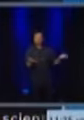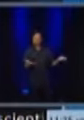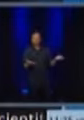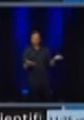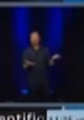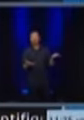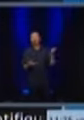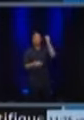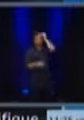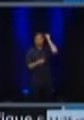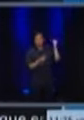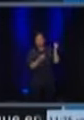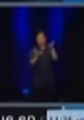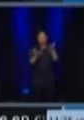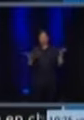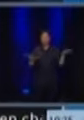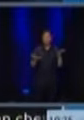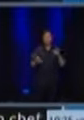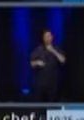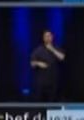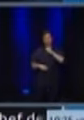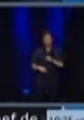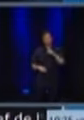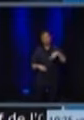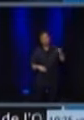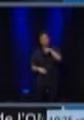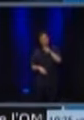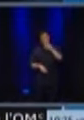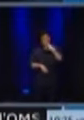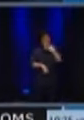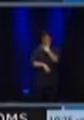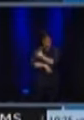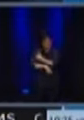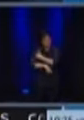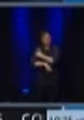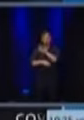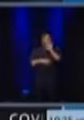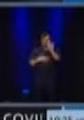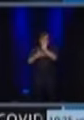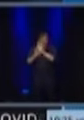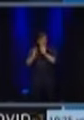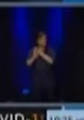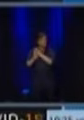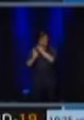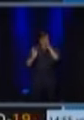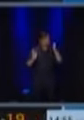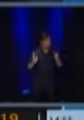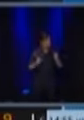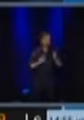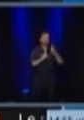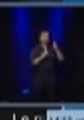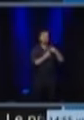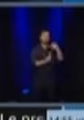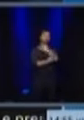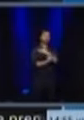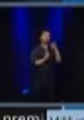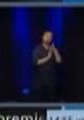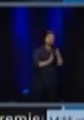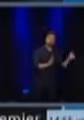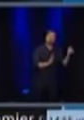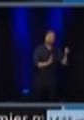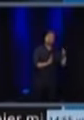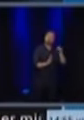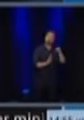Laval et à Montréal, c'est assurez-vous d'avoir reçu votre première dose et 8 semaines après, organisez-vous pour en recevoir une deuxième. C'est ça qui est